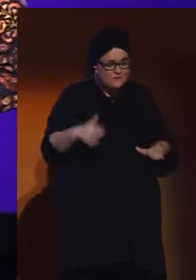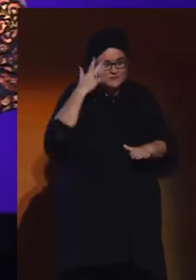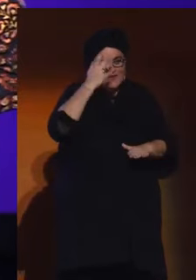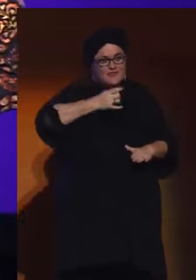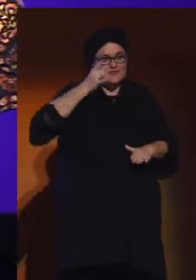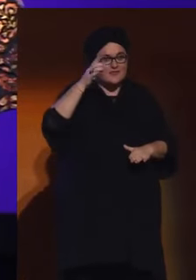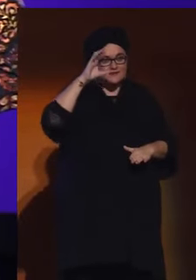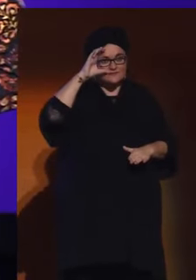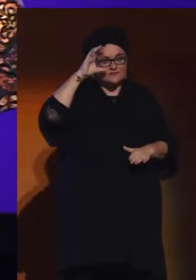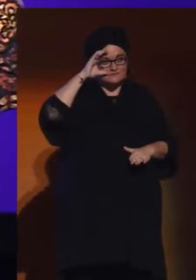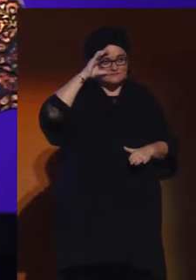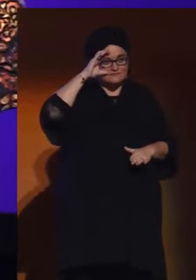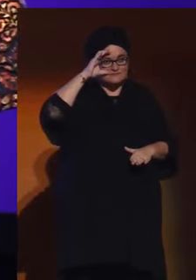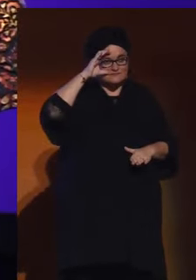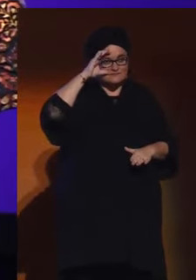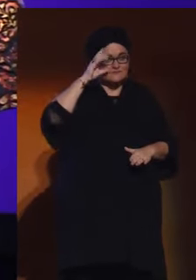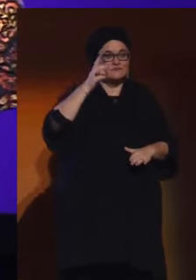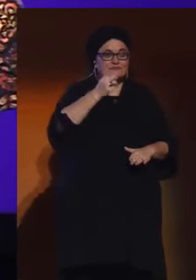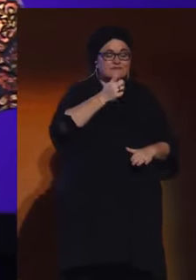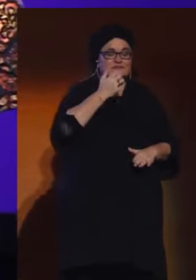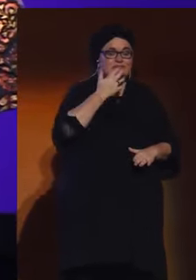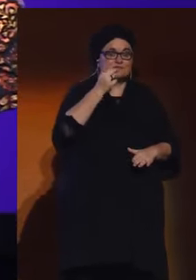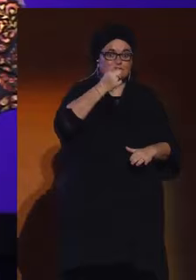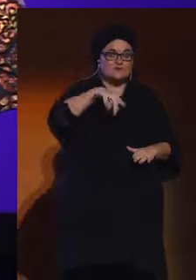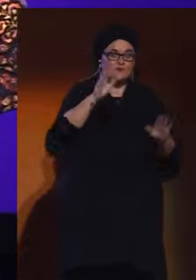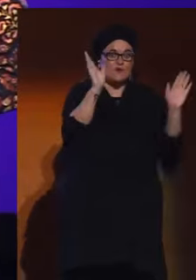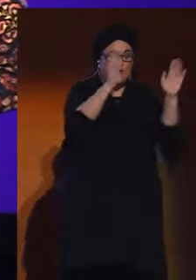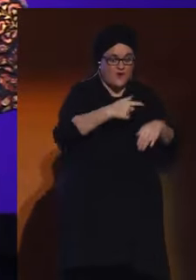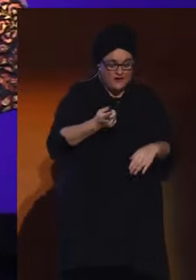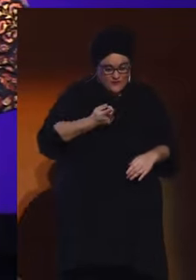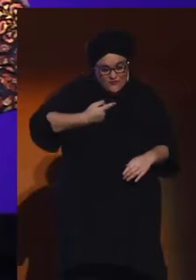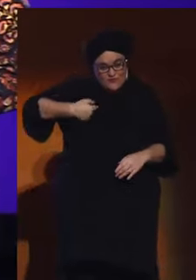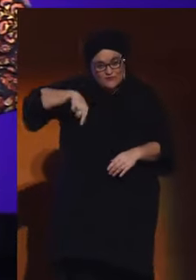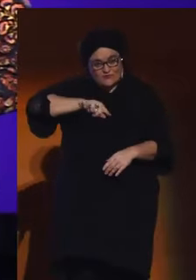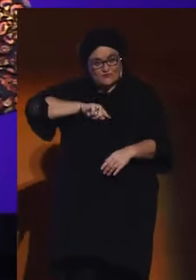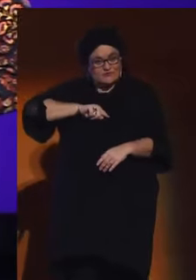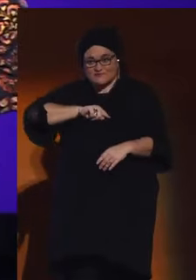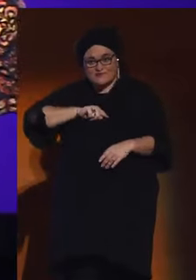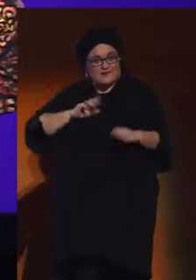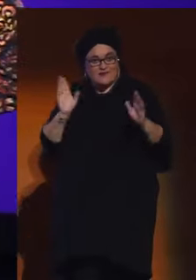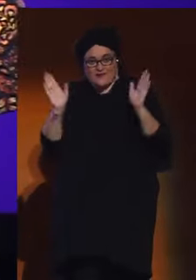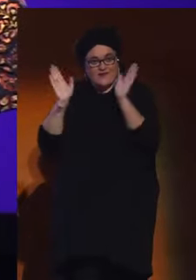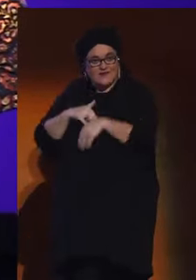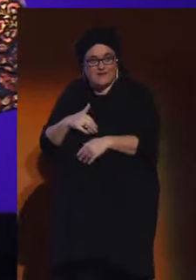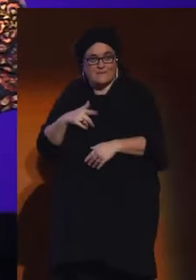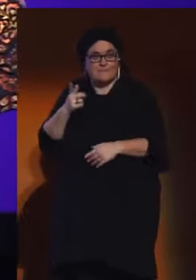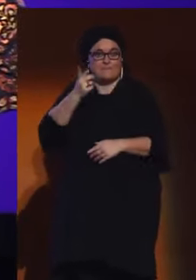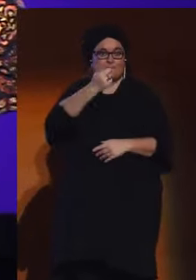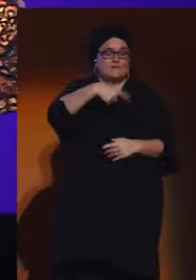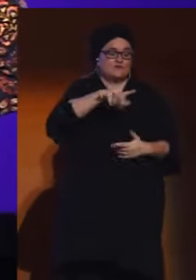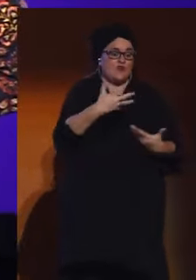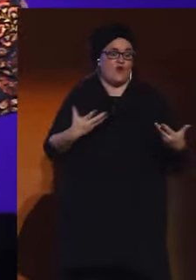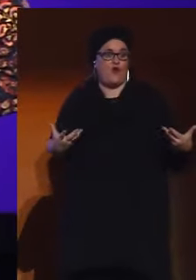ideia honetan. Zuek gabe gu ez gara deus, baina zuekin